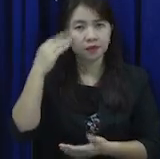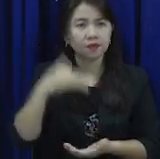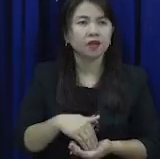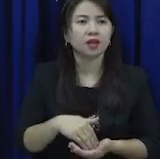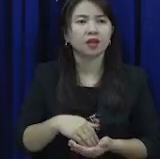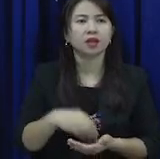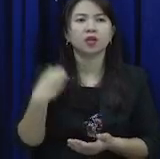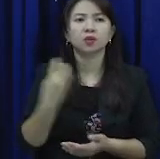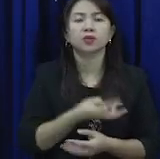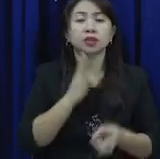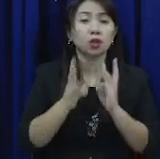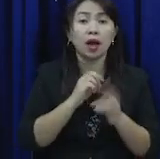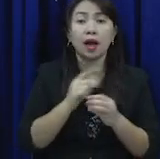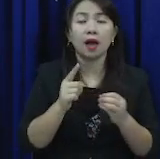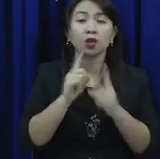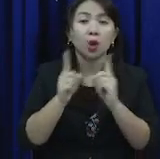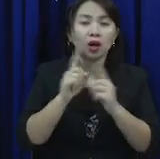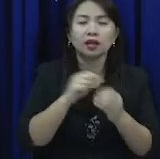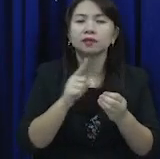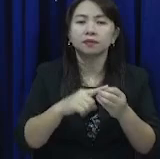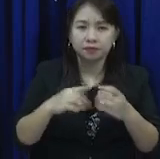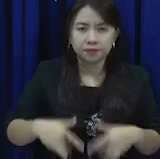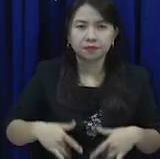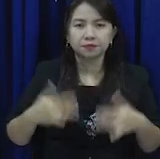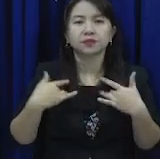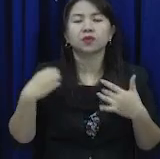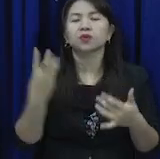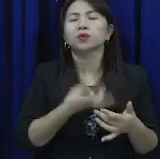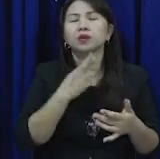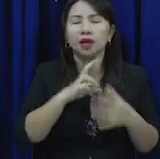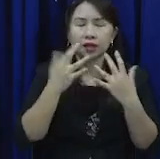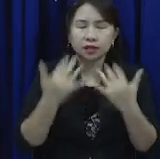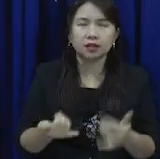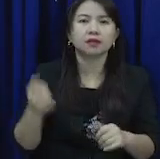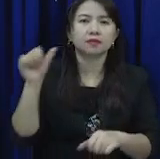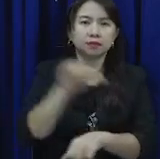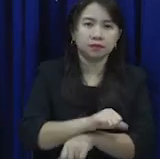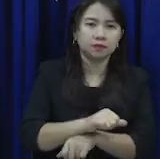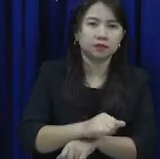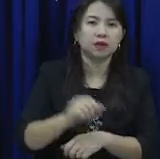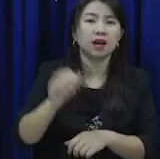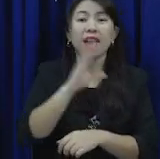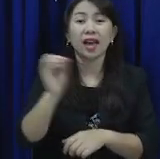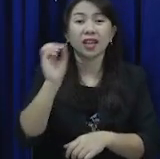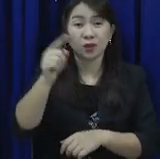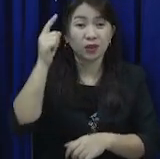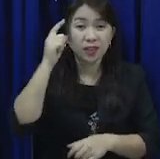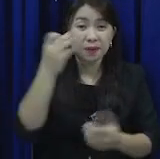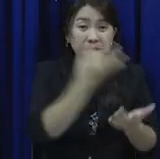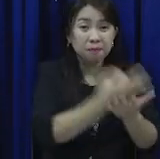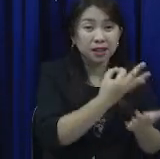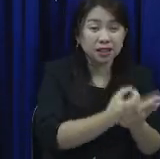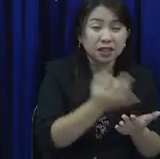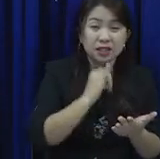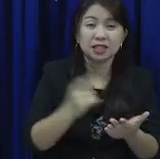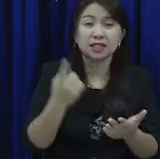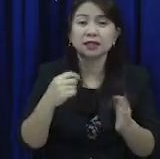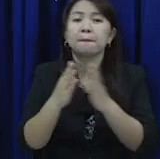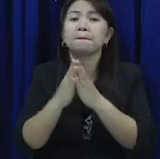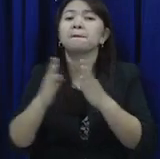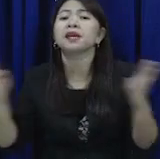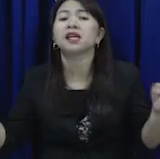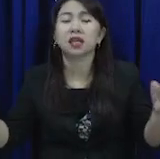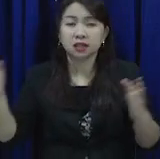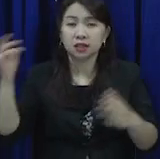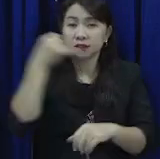usapan Talo na yung akala niyong mabigat na i-invest sa Panginoon yung pera Yan na yung pinakamadali yang people right